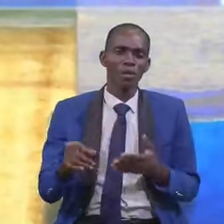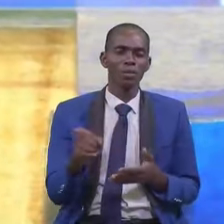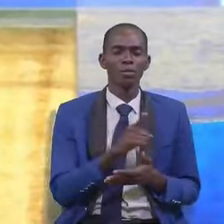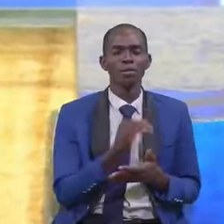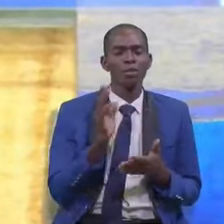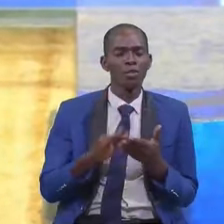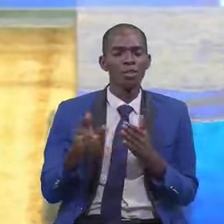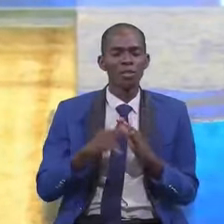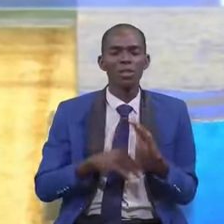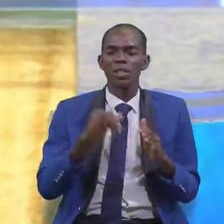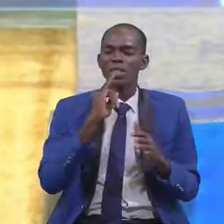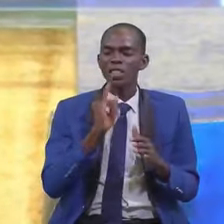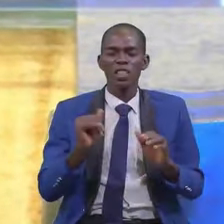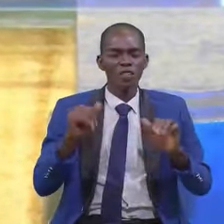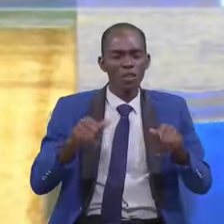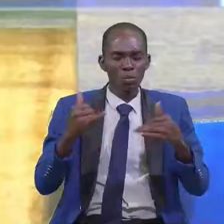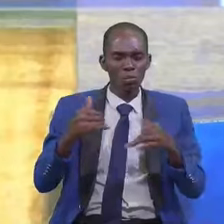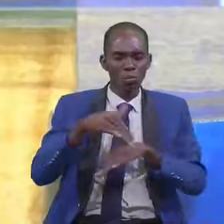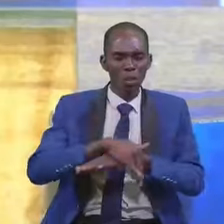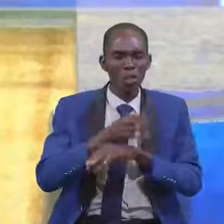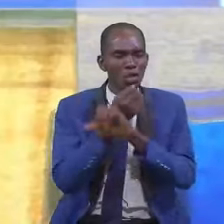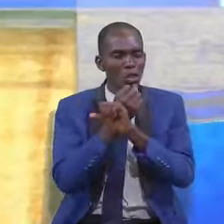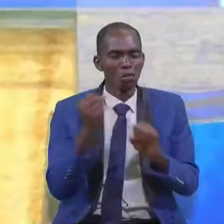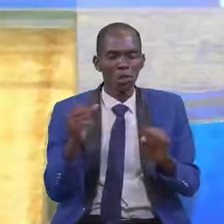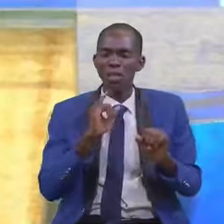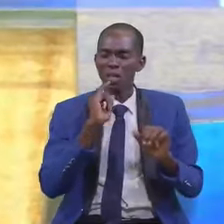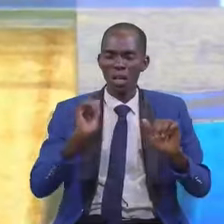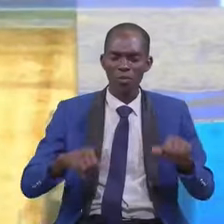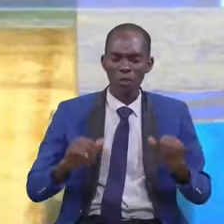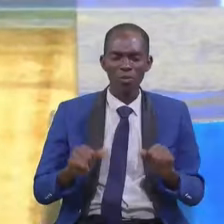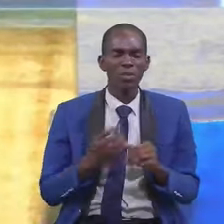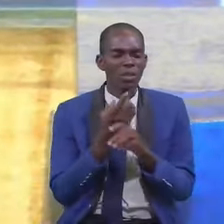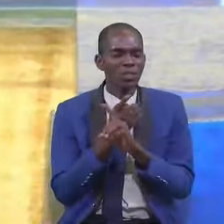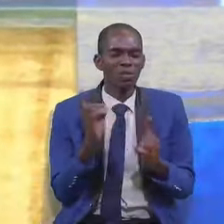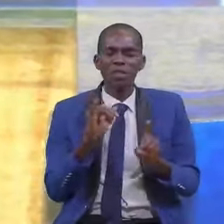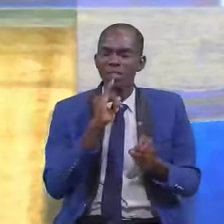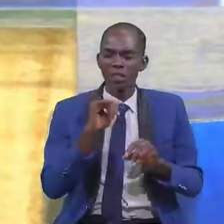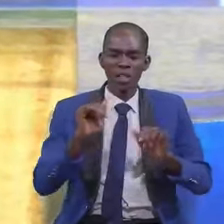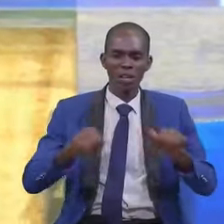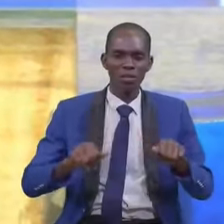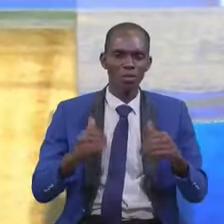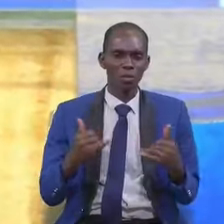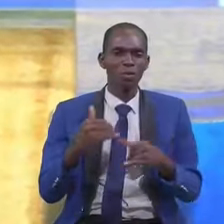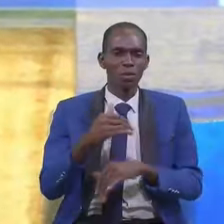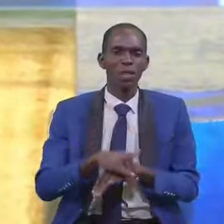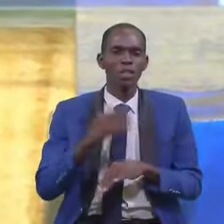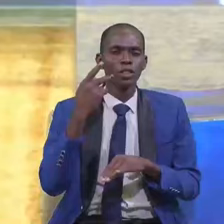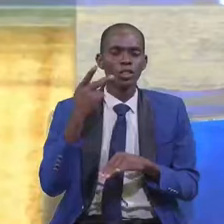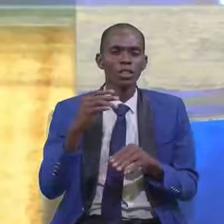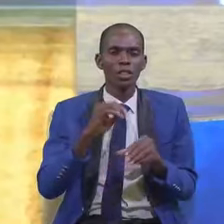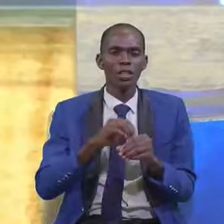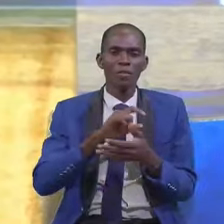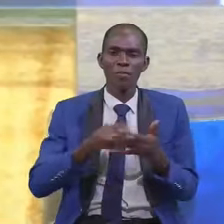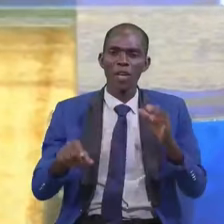Le salut est disponible ce soir. La guérison est disponible. La délivrance est disponible. Voyons le verset 16.